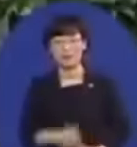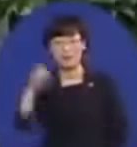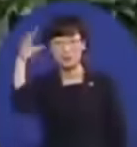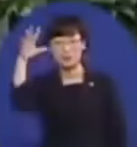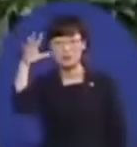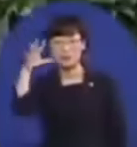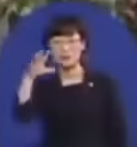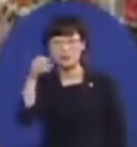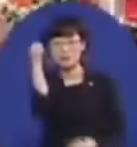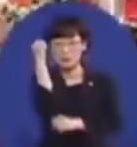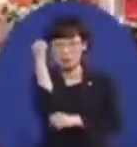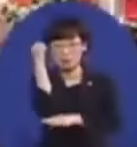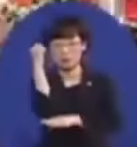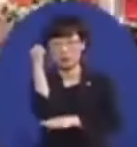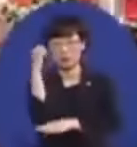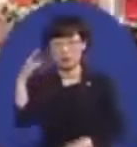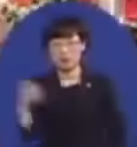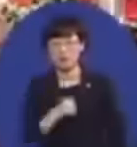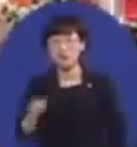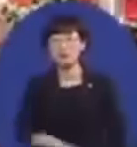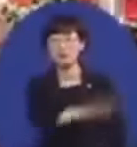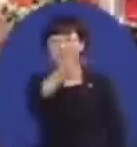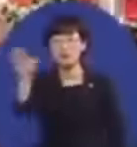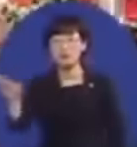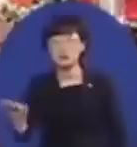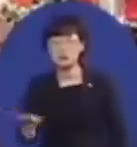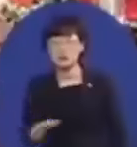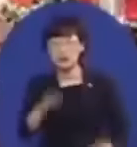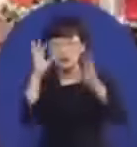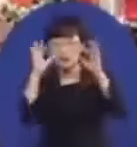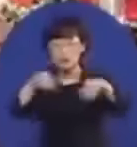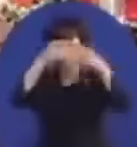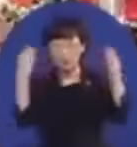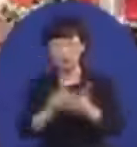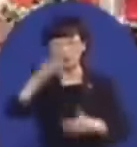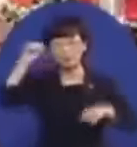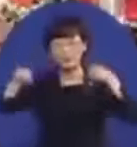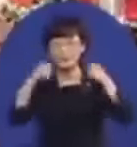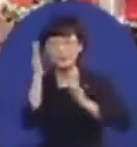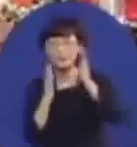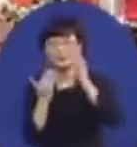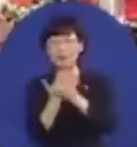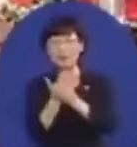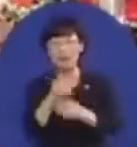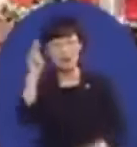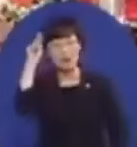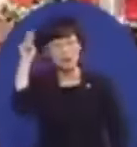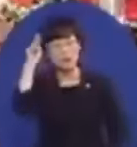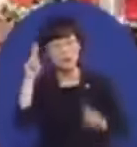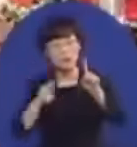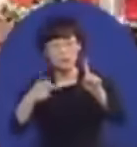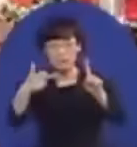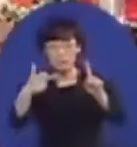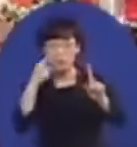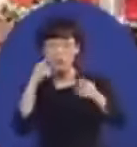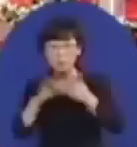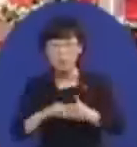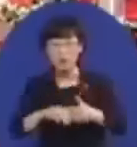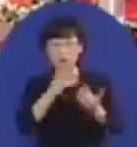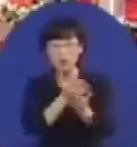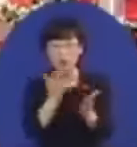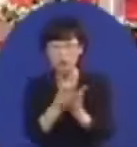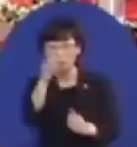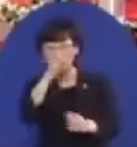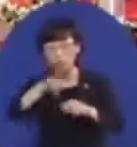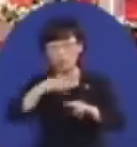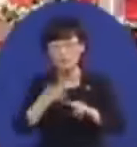빛을 근본으로 해서 우리가 보는 모든 동식물이 다 생겨나는 것입니다. 야고보서 1장 17절에 온갖 좋은